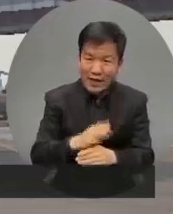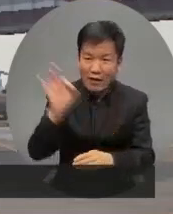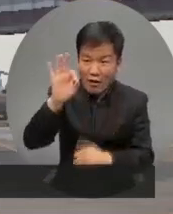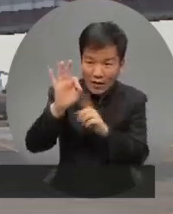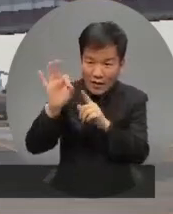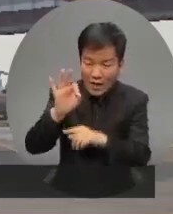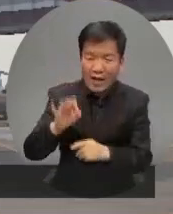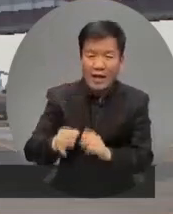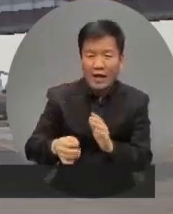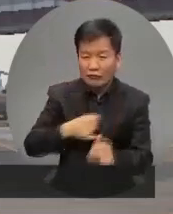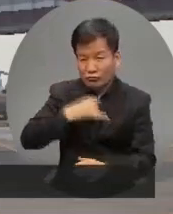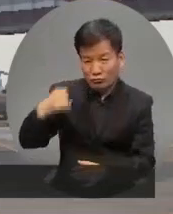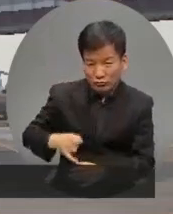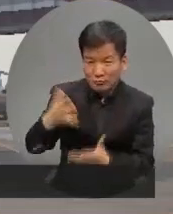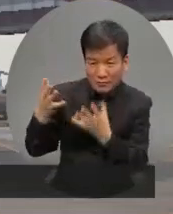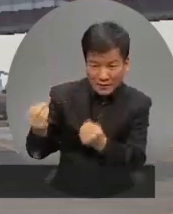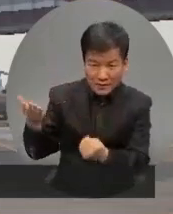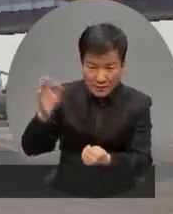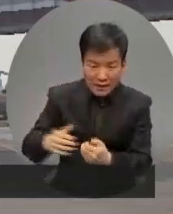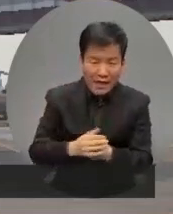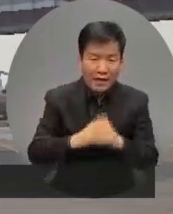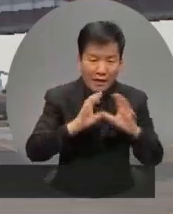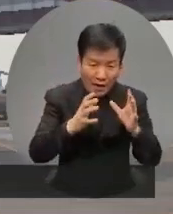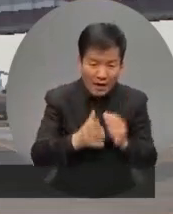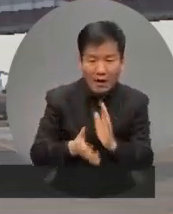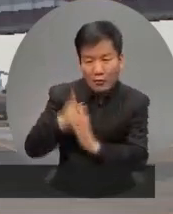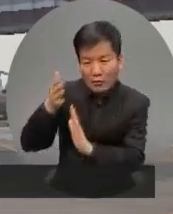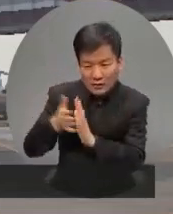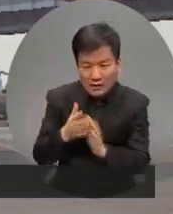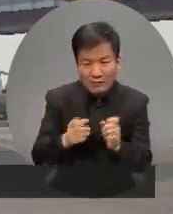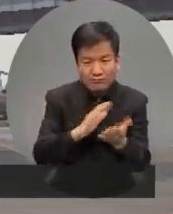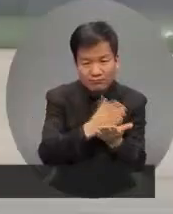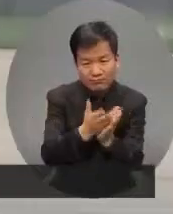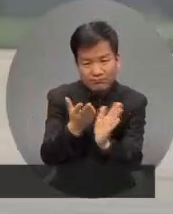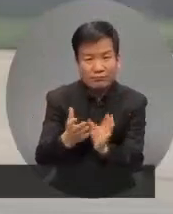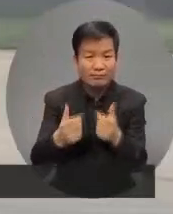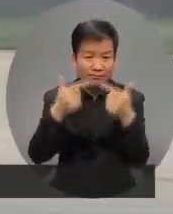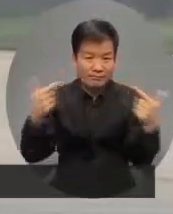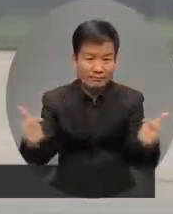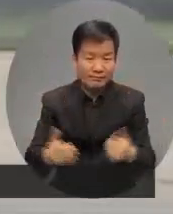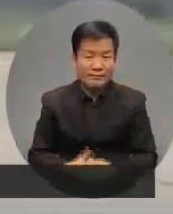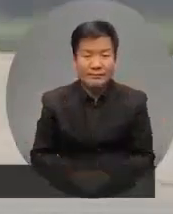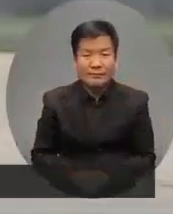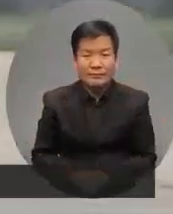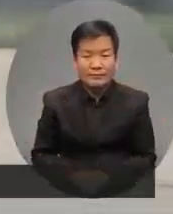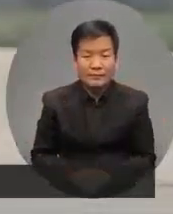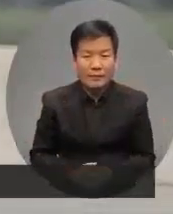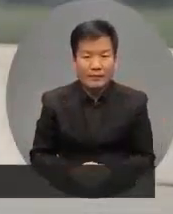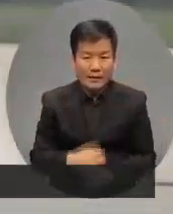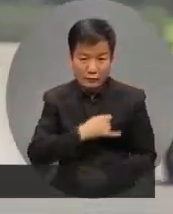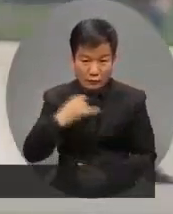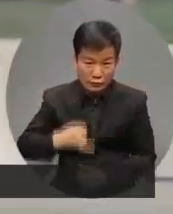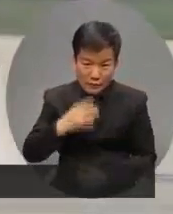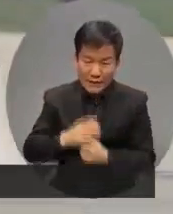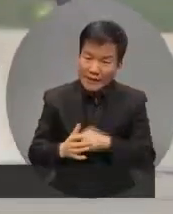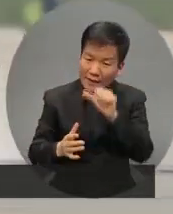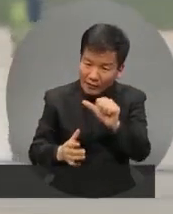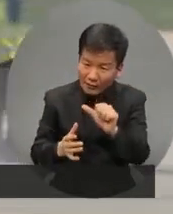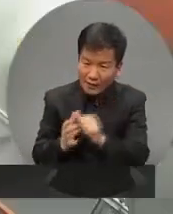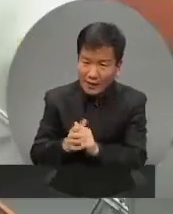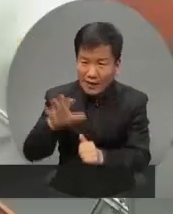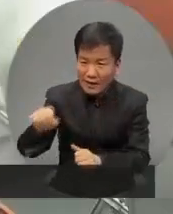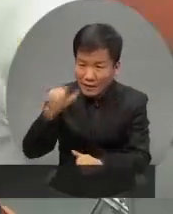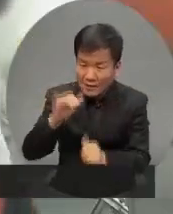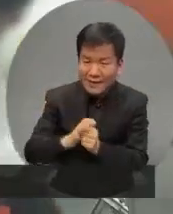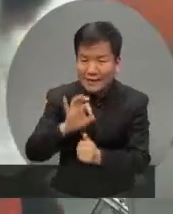중국에 편중됐던 것에 비해 나라와 노선 모두 다양해진 겁니다. 여기에 중국에만 5개 운수권을